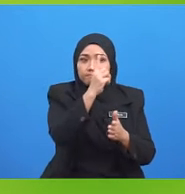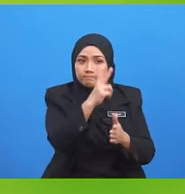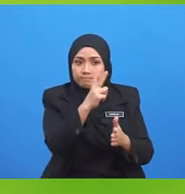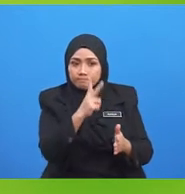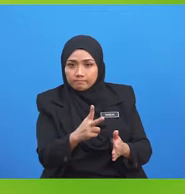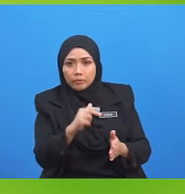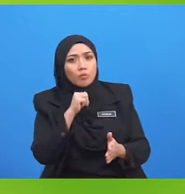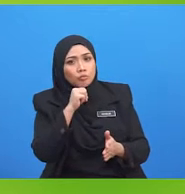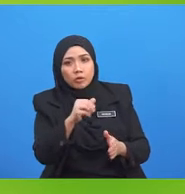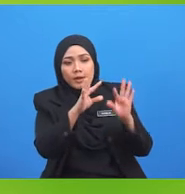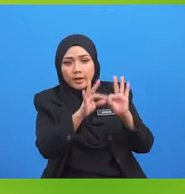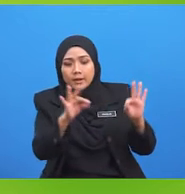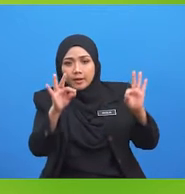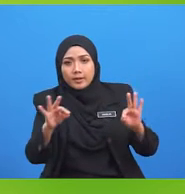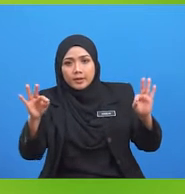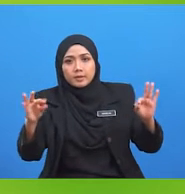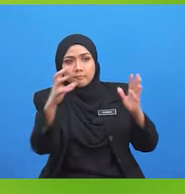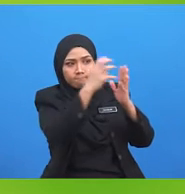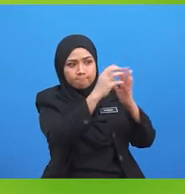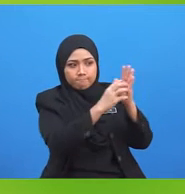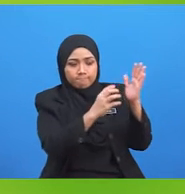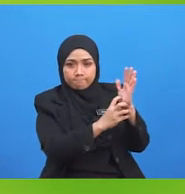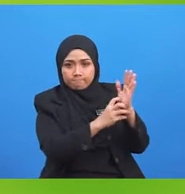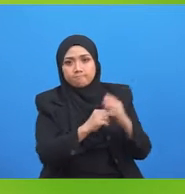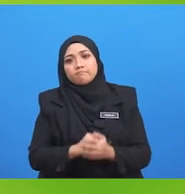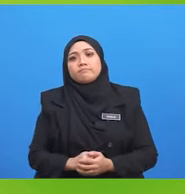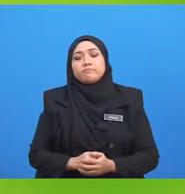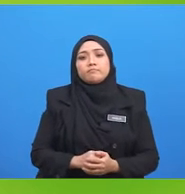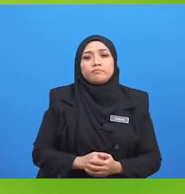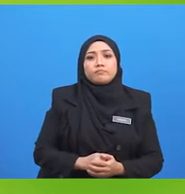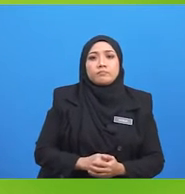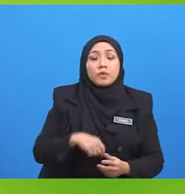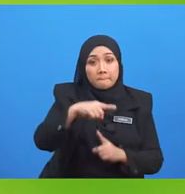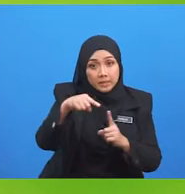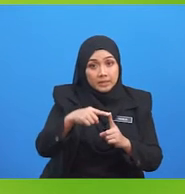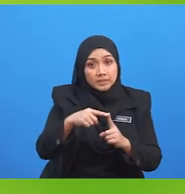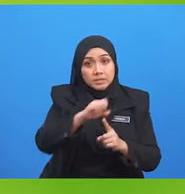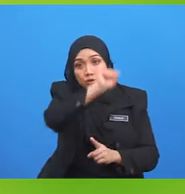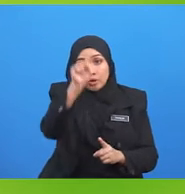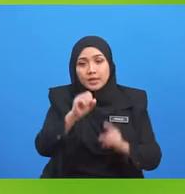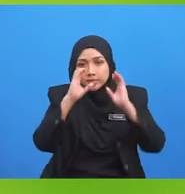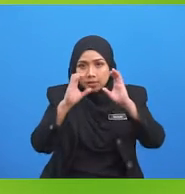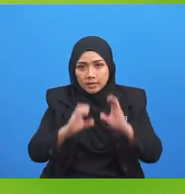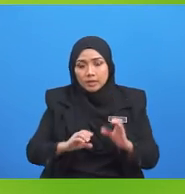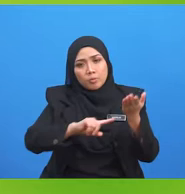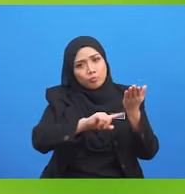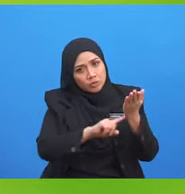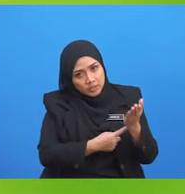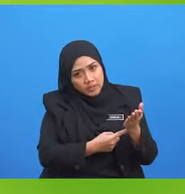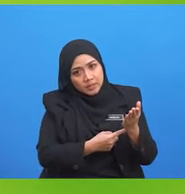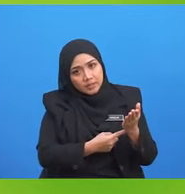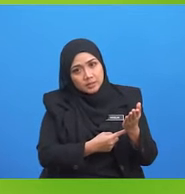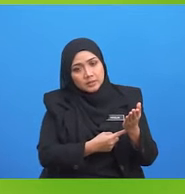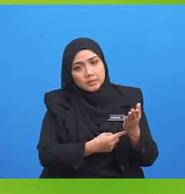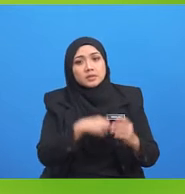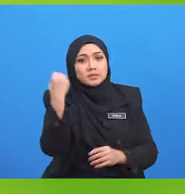bukan dalam ayat perenggan, dan sebaiknya apabila soalan cara, mulakan jawapan dengan